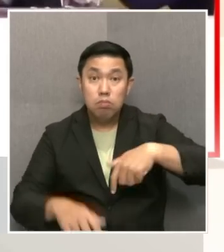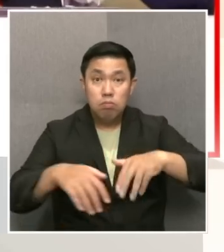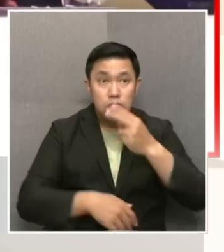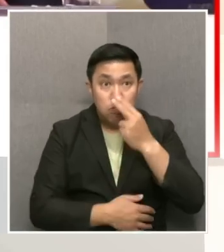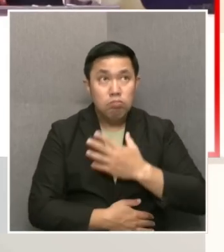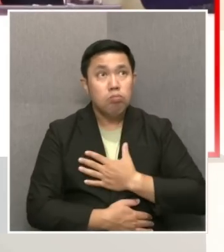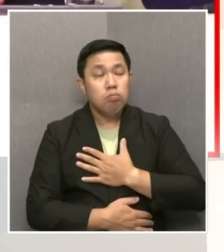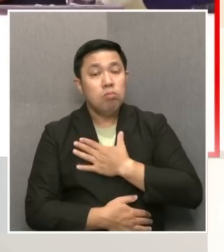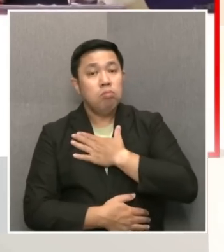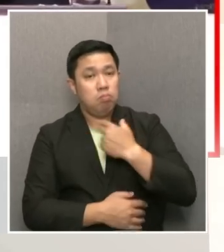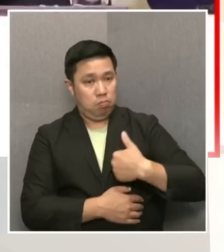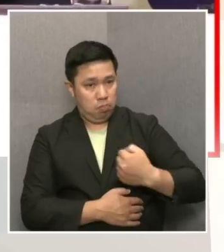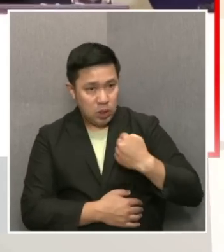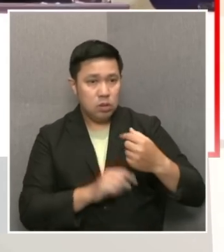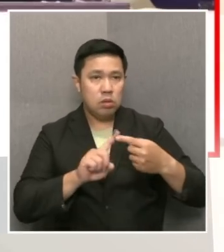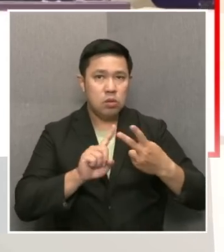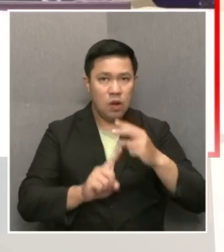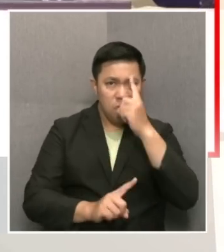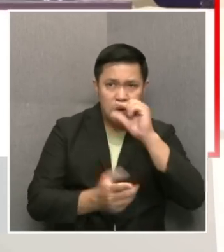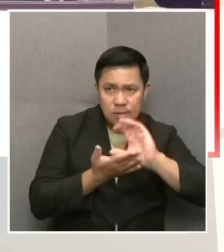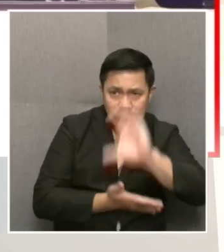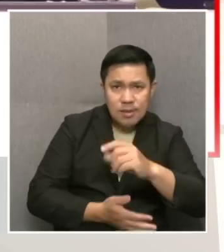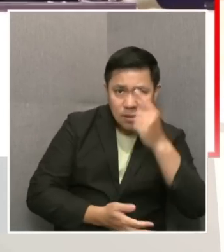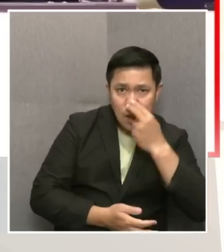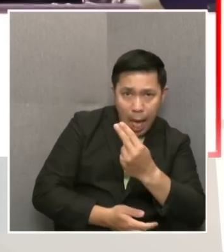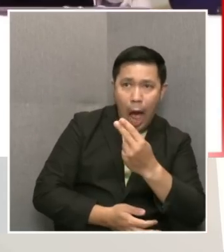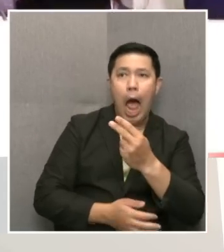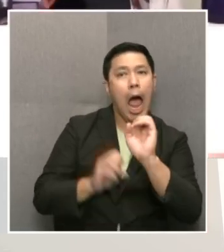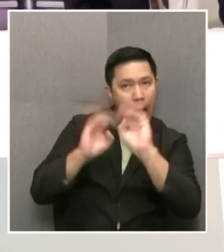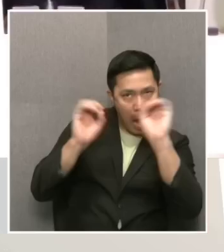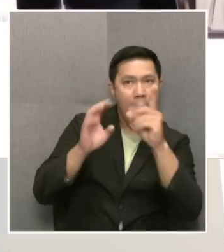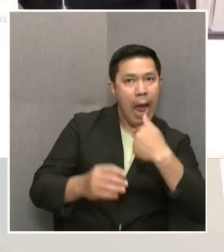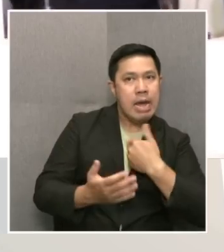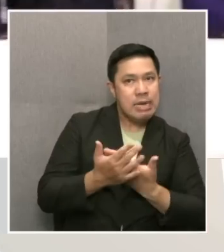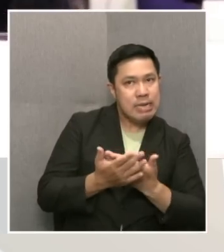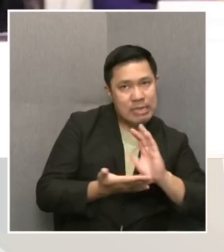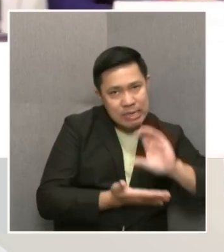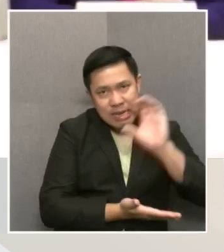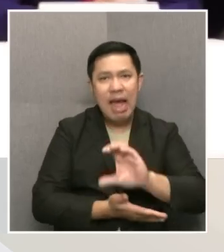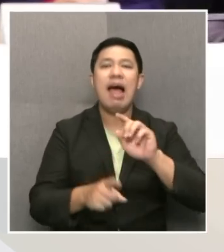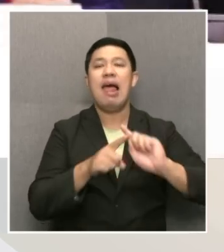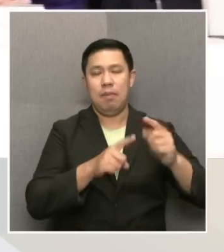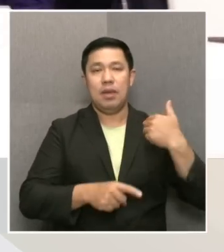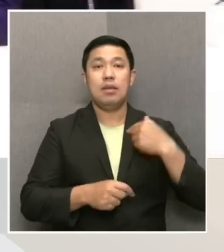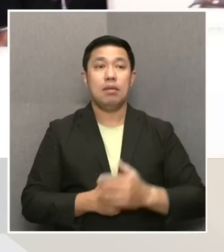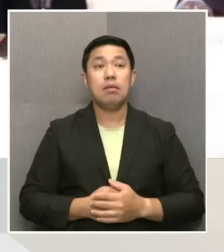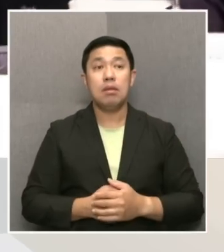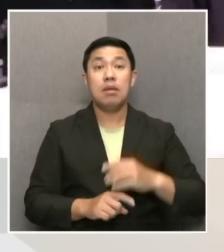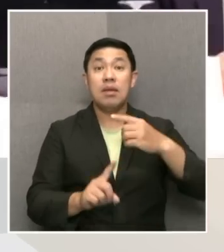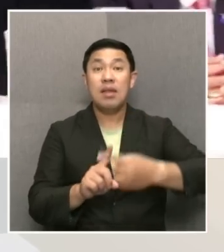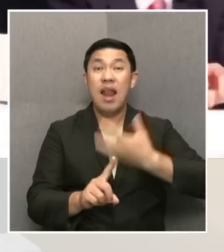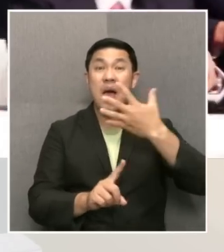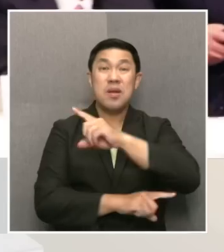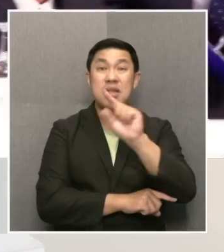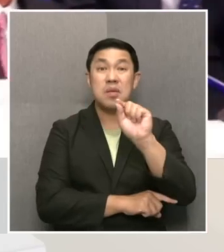ทศแล้วก็นักลงทุนระหว่างประเทศครับ ค่ะซึ่งถ้าลงรายละเอียดแล้วนะคะสำหรับ MOU เมื่อวันที่22พฤษภาคมที่ผ่านม